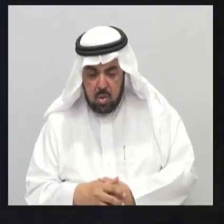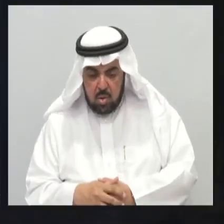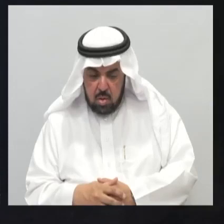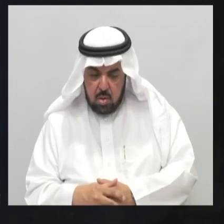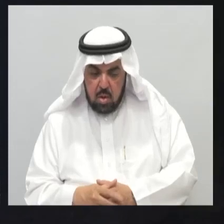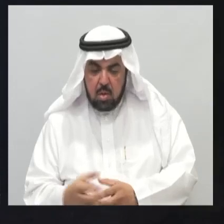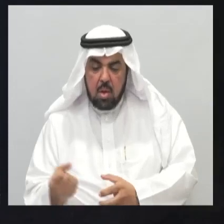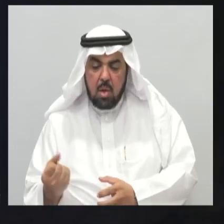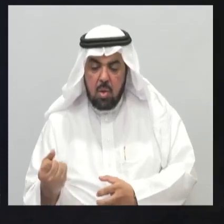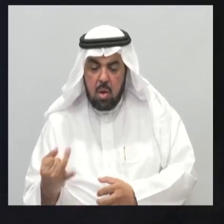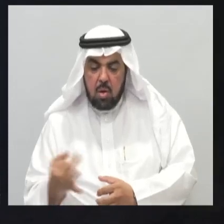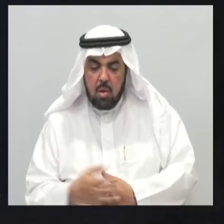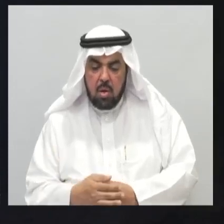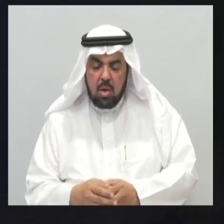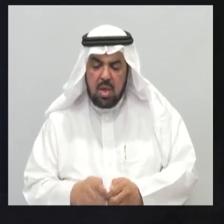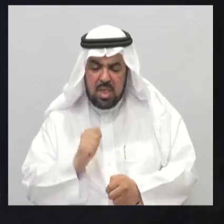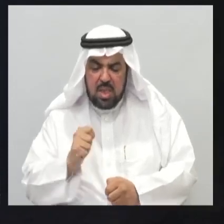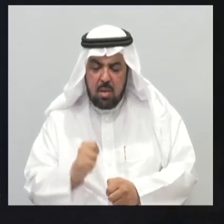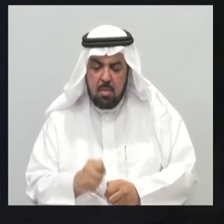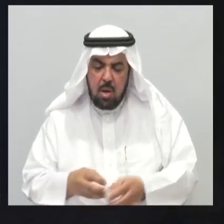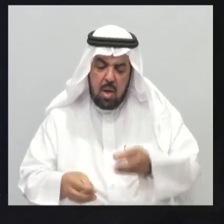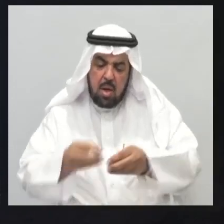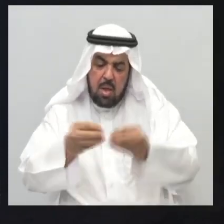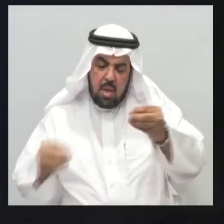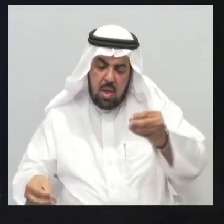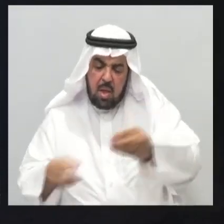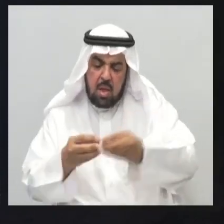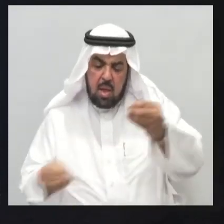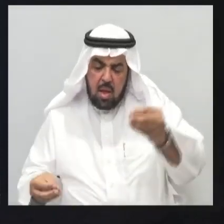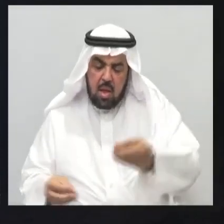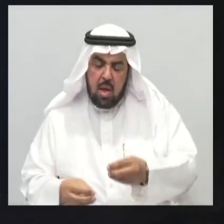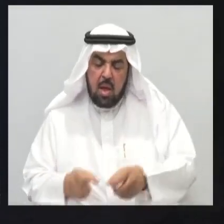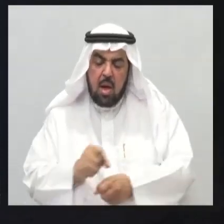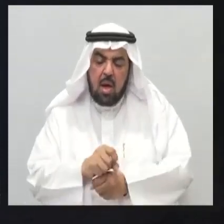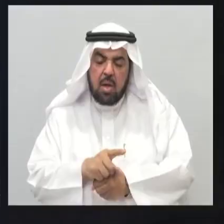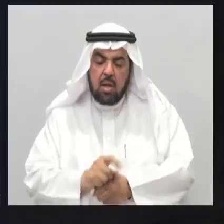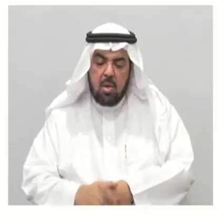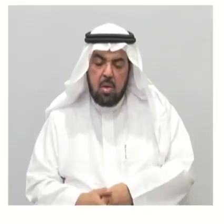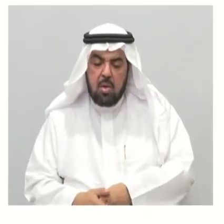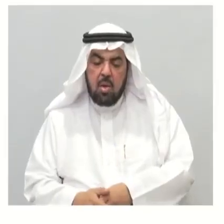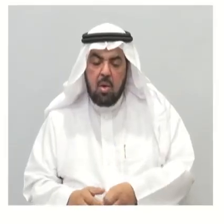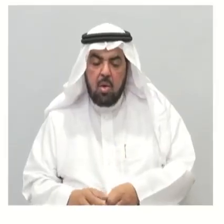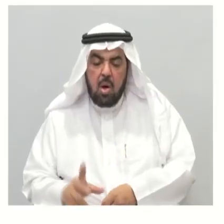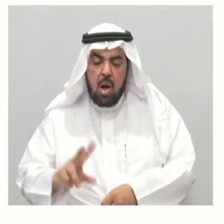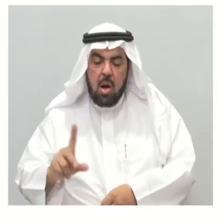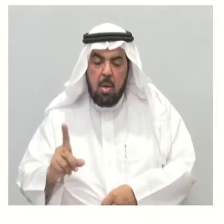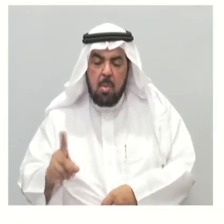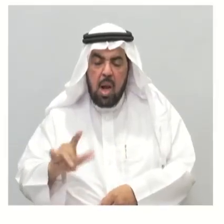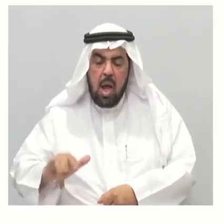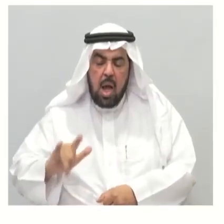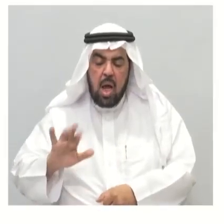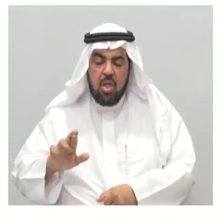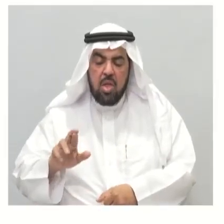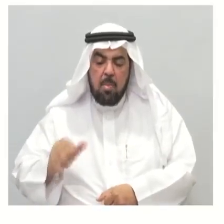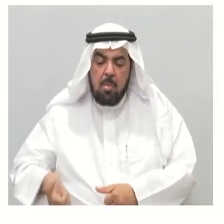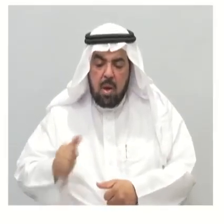أن تعدها؟ الصلبة، السائلة، أحسنتم، الغازية والبلازما. هل يمكن للمادة